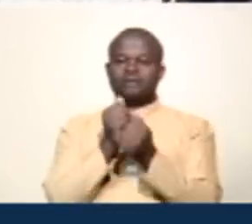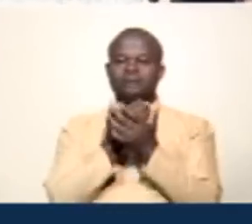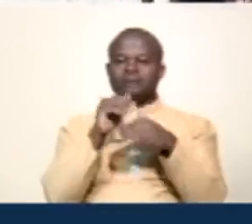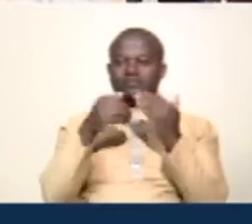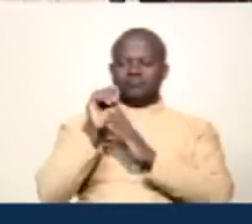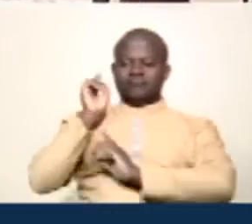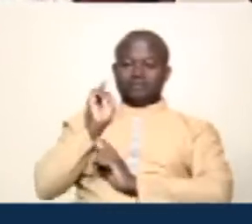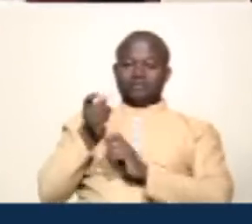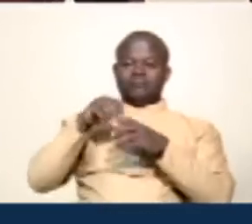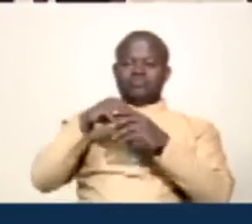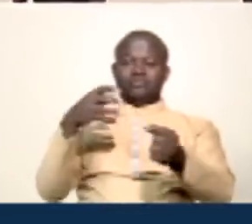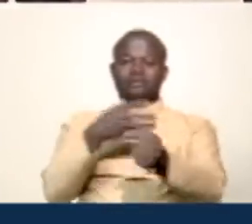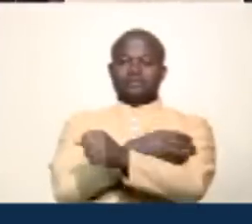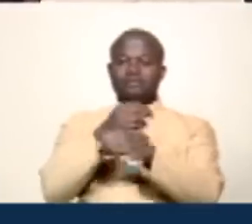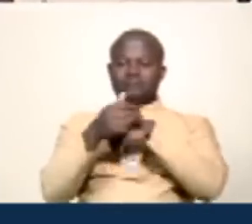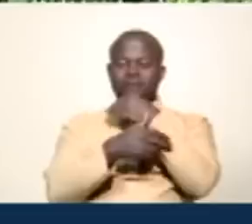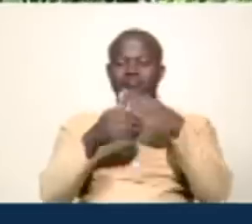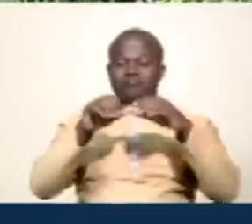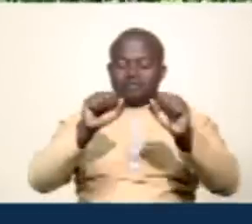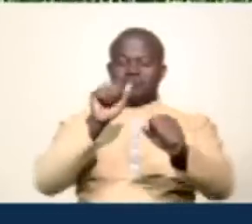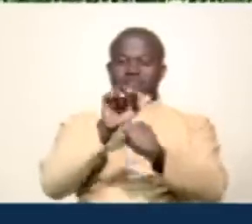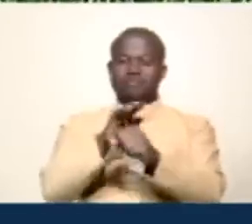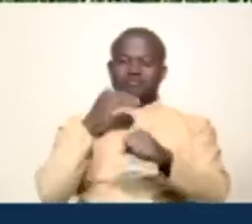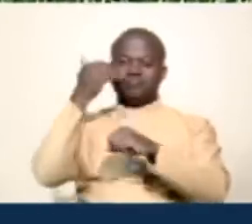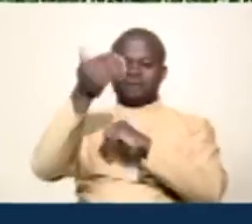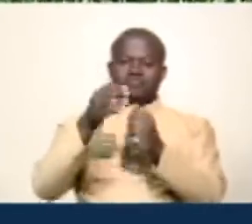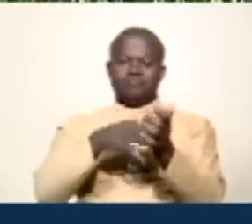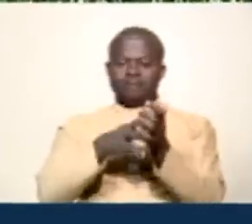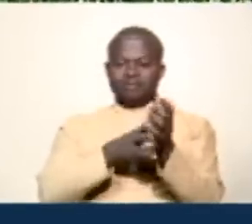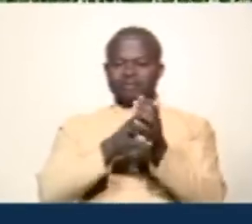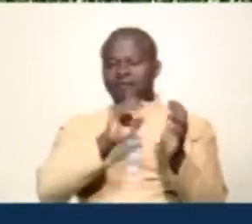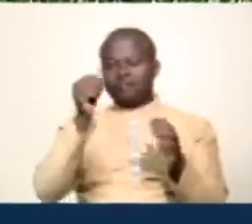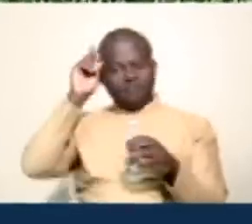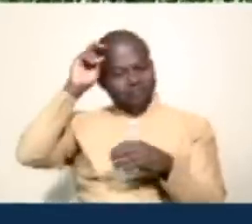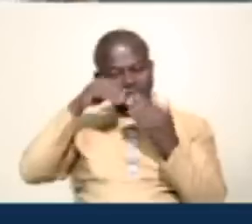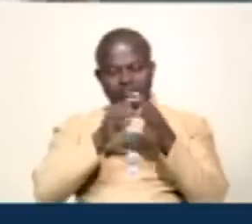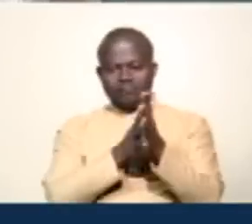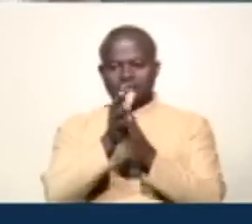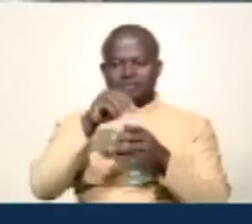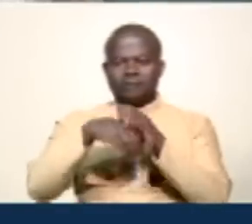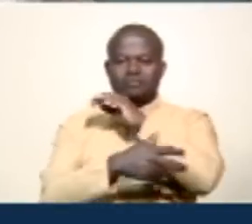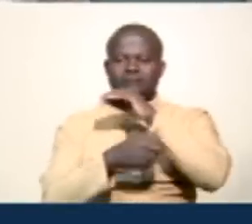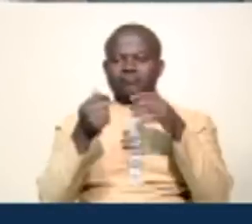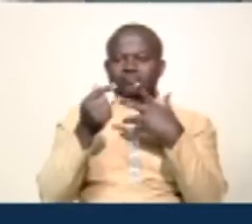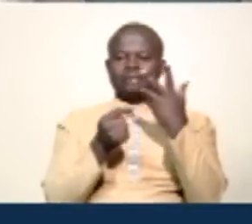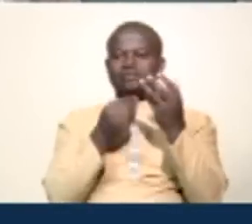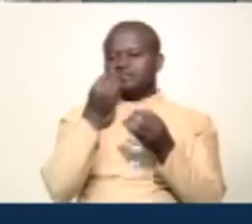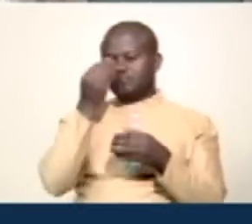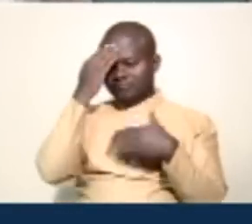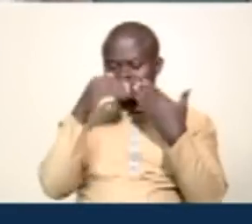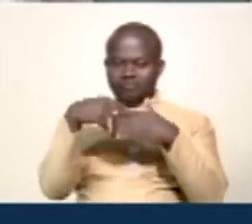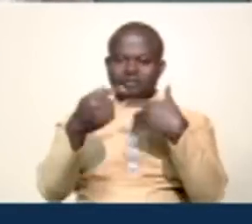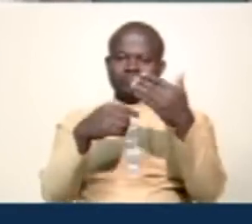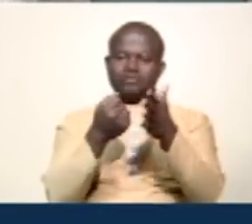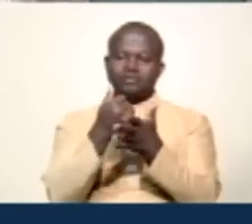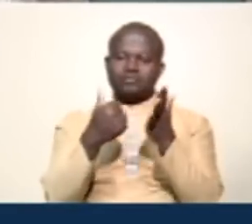amarondo yakongerwamo imbaraga, aba bajura bagafatwa ku bwinshi, bityo bigaca intege n'abandi batekerezaga kwishora muri ubu bujura bw'imyaka n'ibiribwa, kuko bikomeje